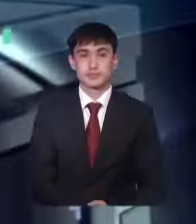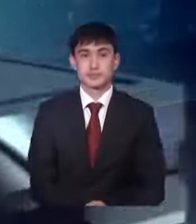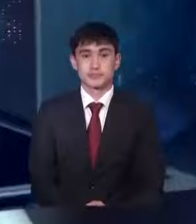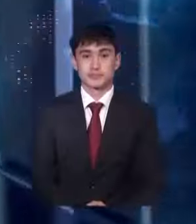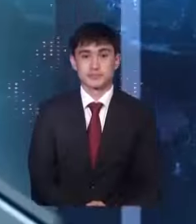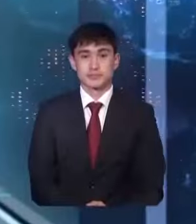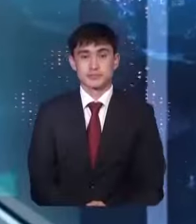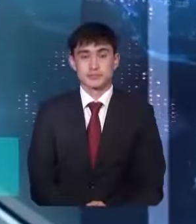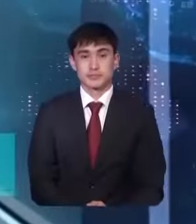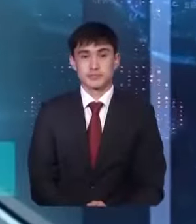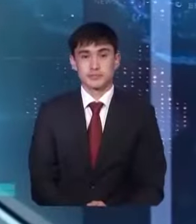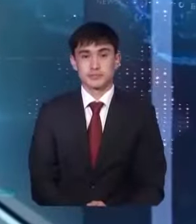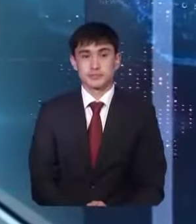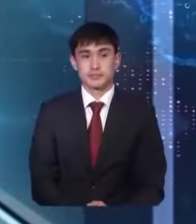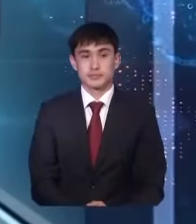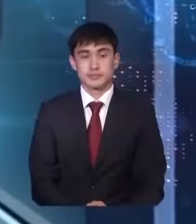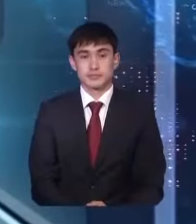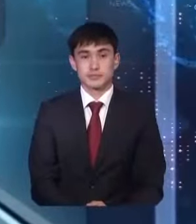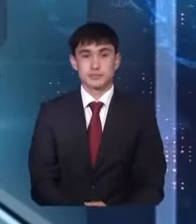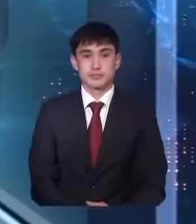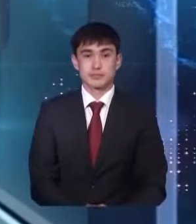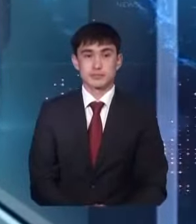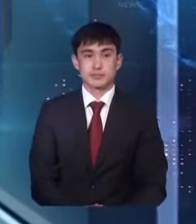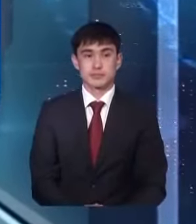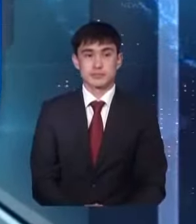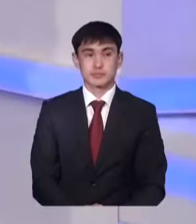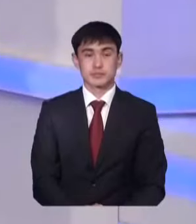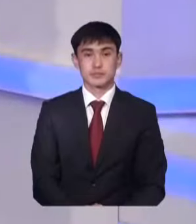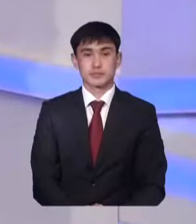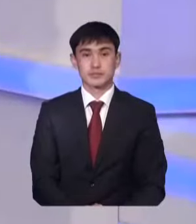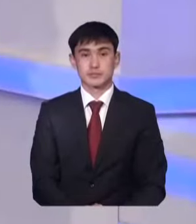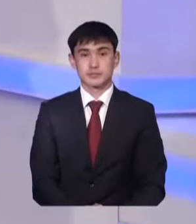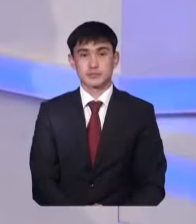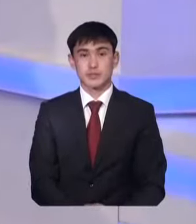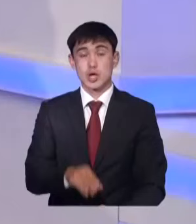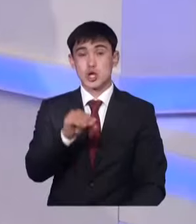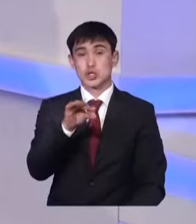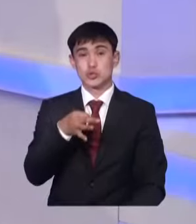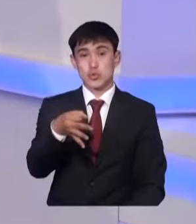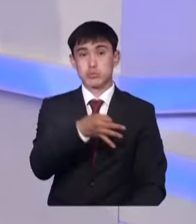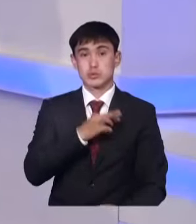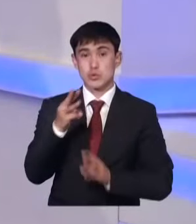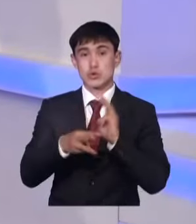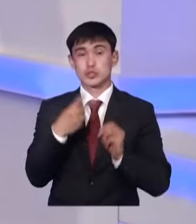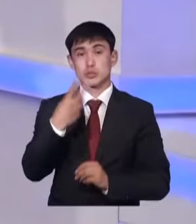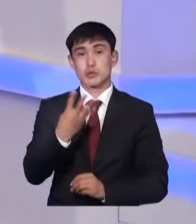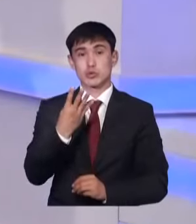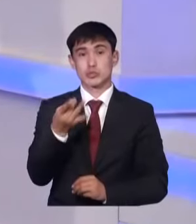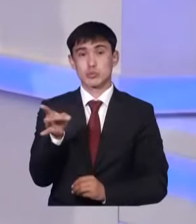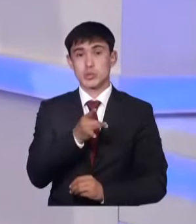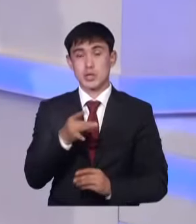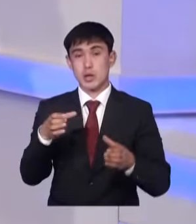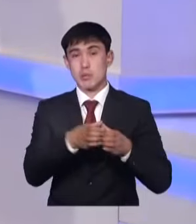Ернұр Медет, Надир Хамзин, Жетсу арнасы, Талдықорған. Жетісу облысында өрт 2024